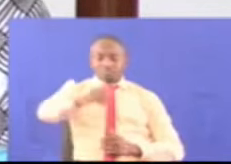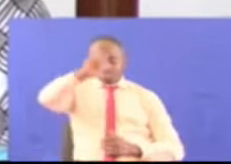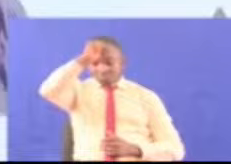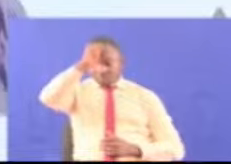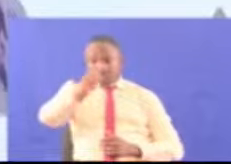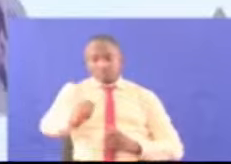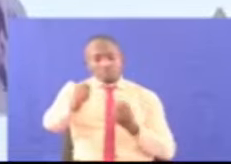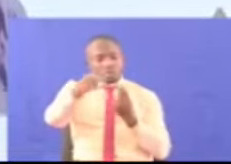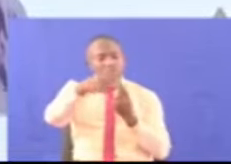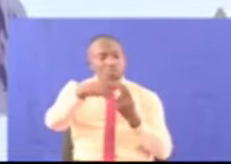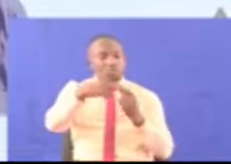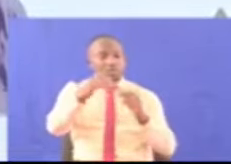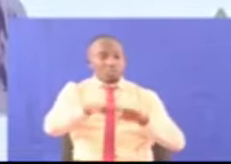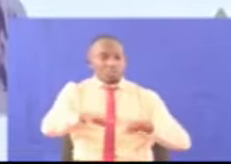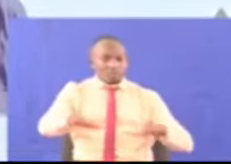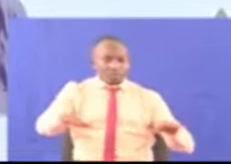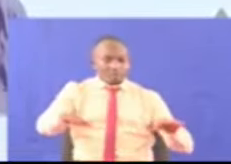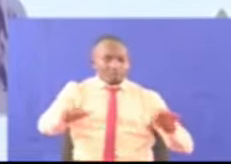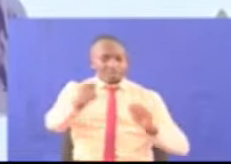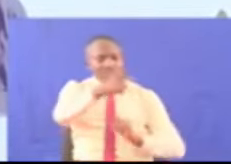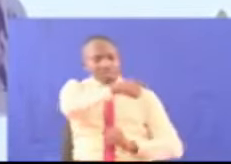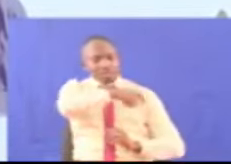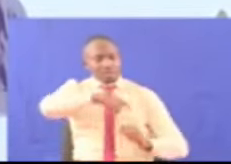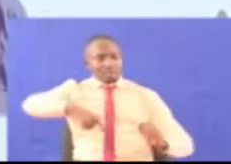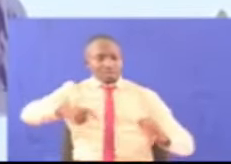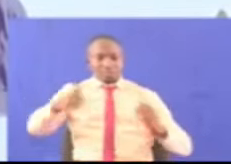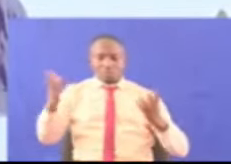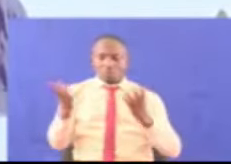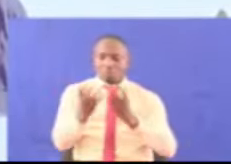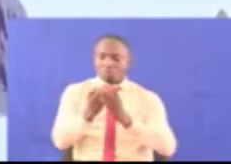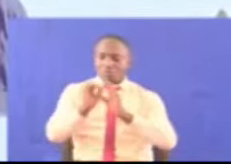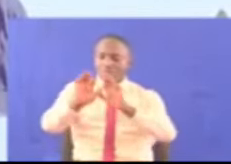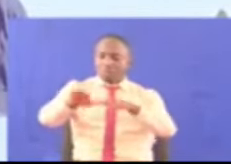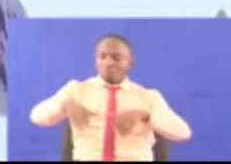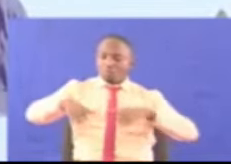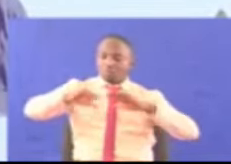Mheshimiwa Dr. Tulia, Rais wa Umoja wa Mabunge duniani,